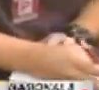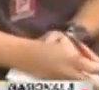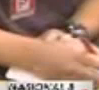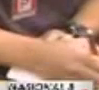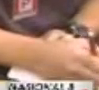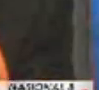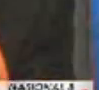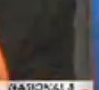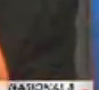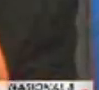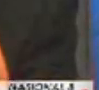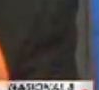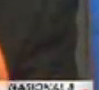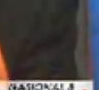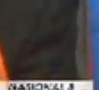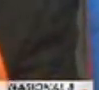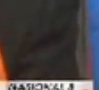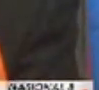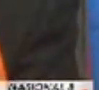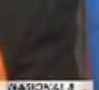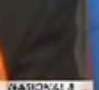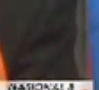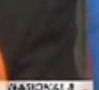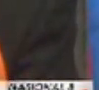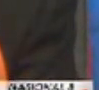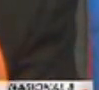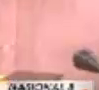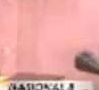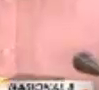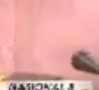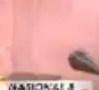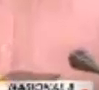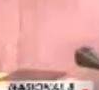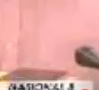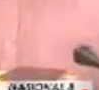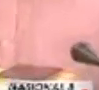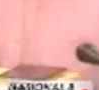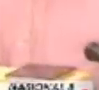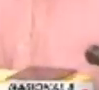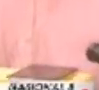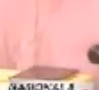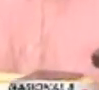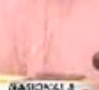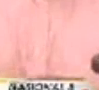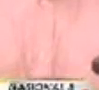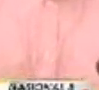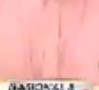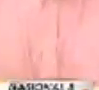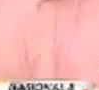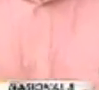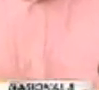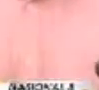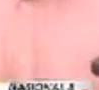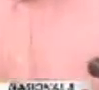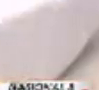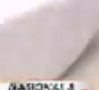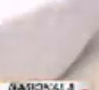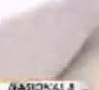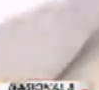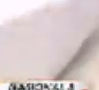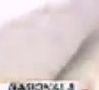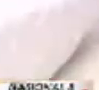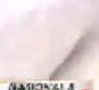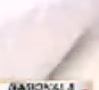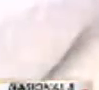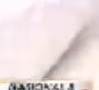bernilai 107 juta Ringgit sindikat Itu dipercaya aktif sejak 2010 dengan menggunakan bagian Keuangan